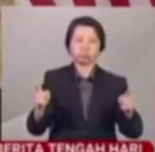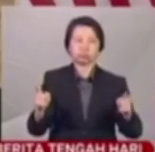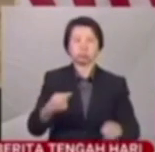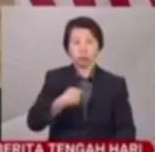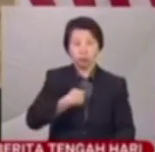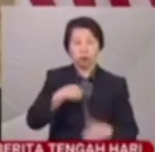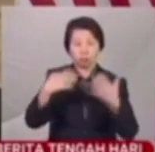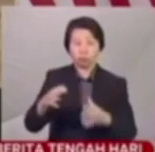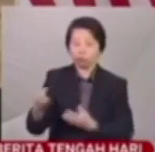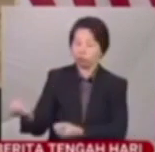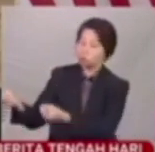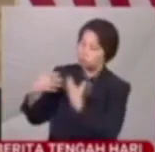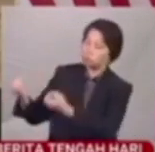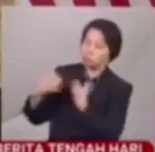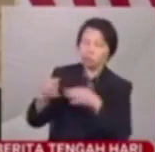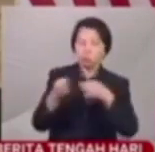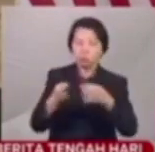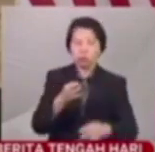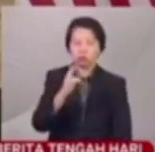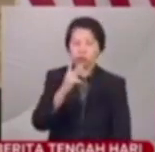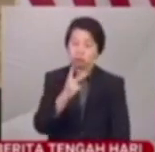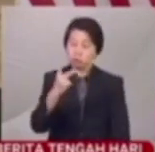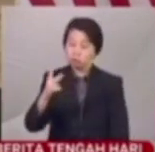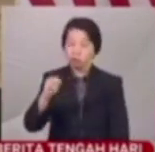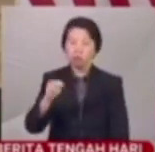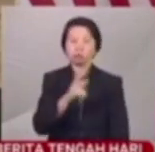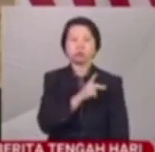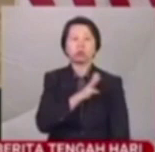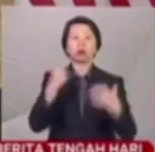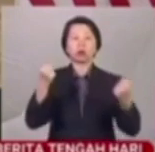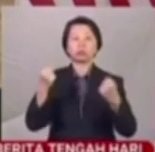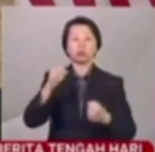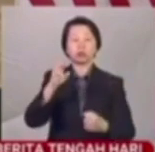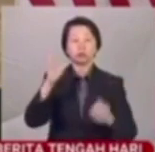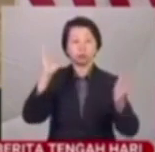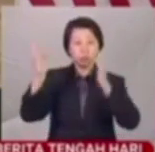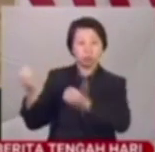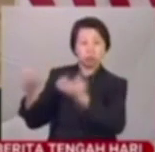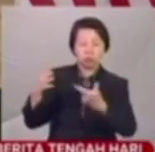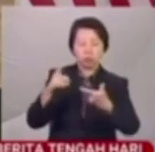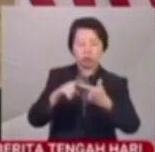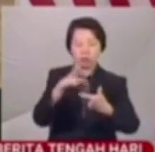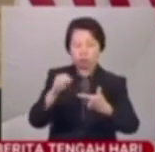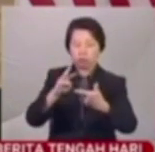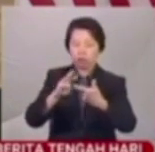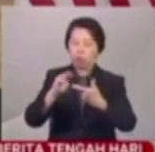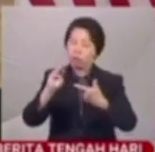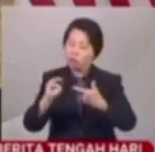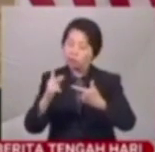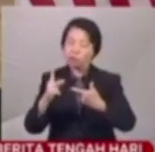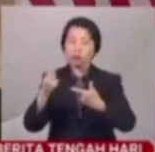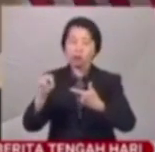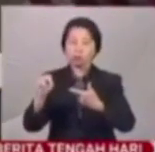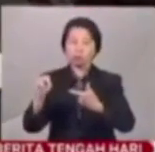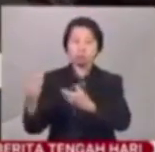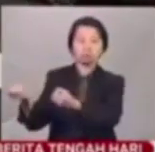Saya telah diberikan taklimat oleh Kementerian Kesihatan dan Majlis Keselamatan Negara. Tren